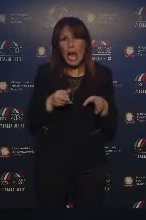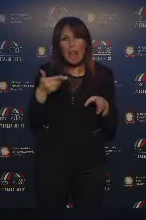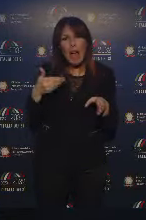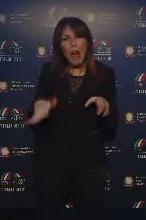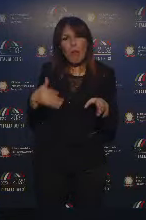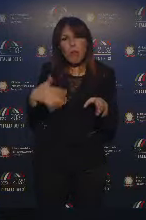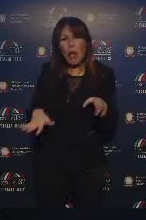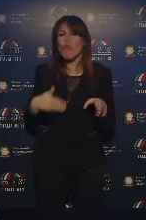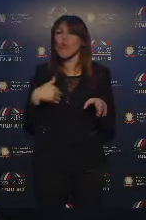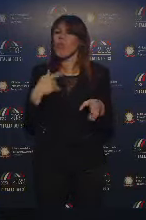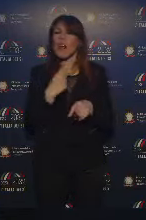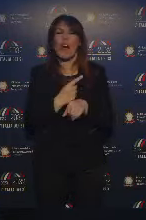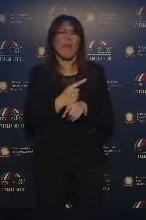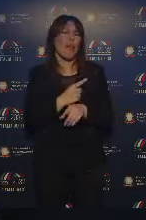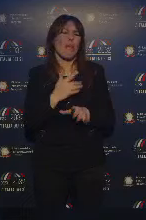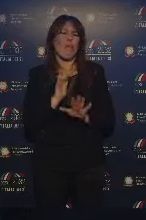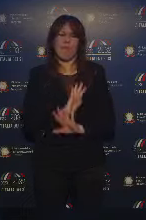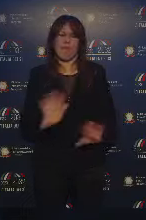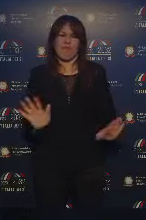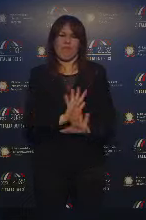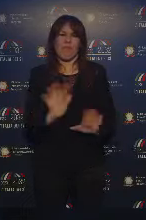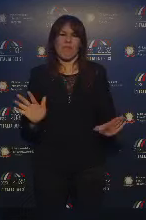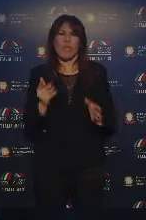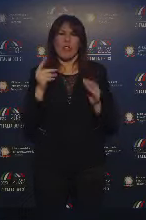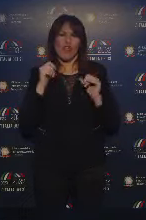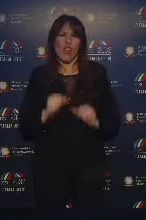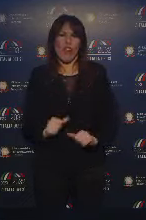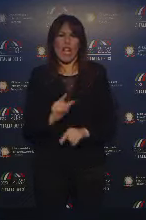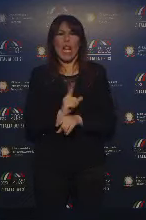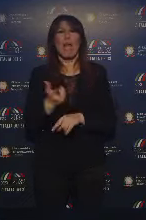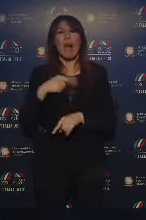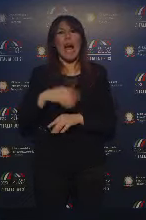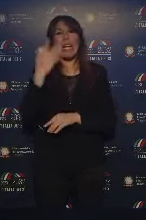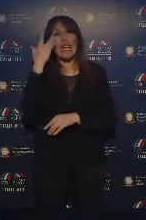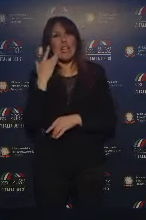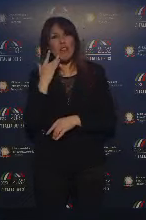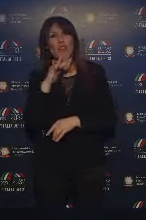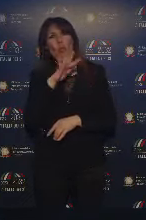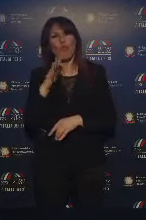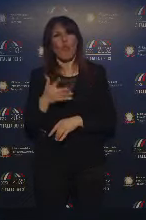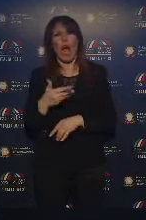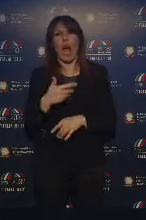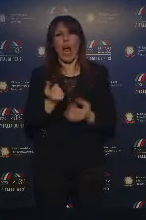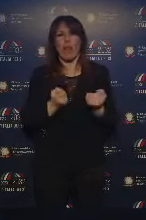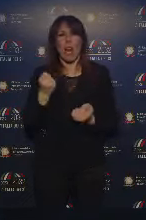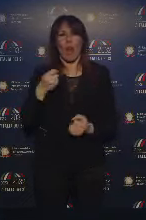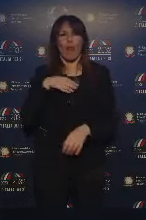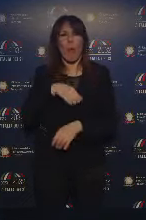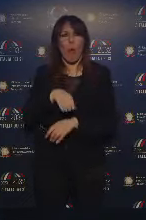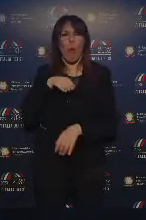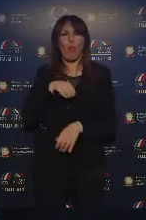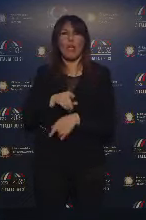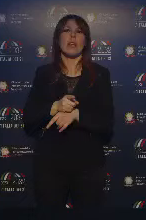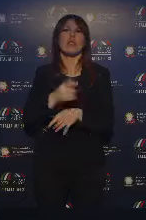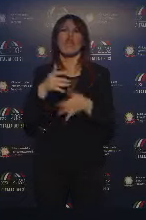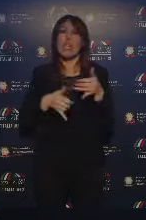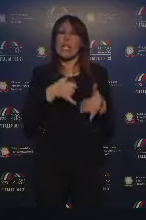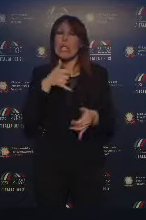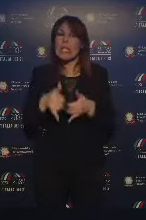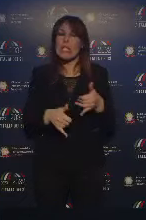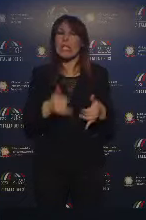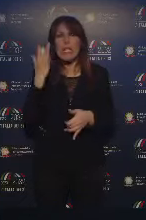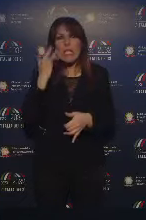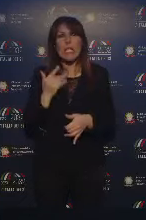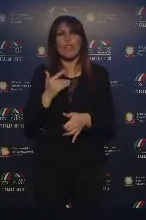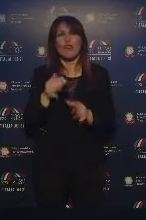Innanzitutto è un atto di inciviltà poi può essere anche un atto rischioso per gli altri automobilisti e ciclisti